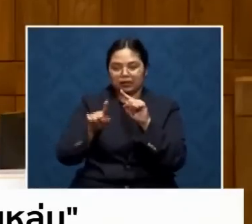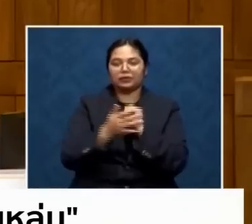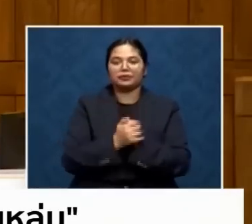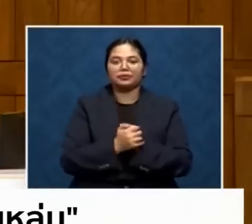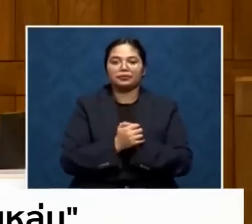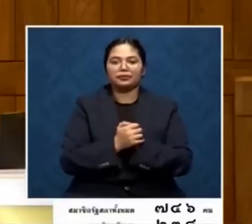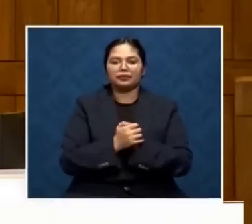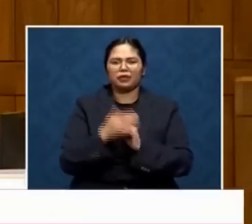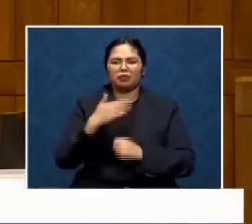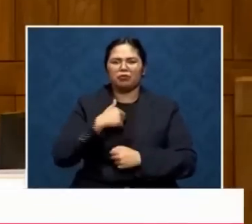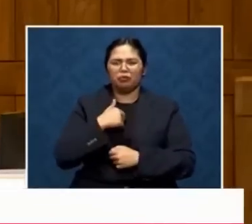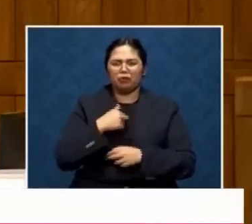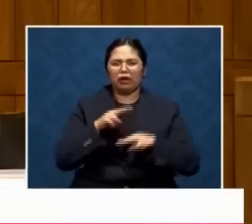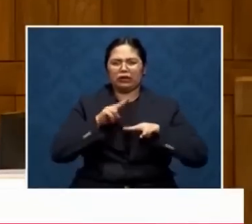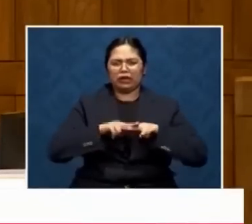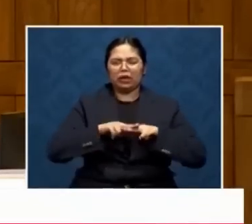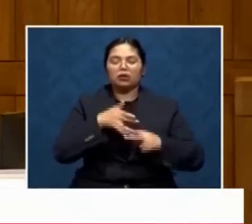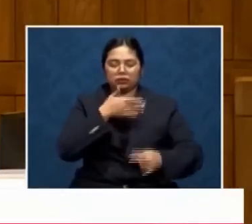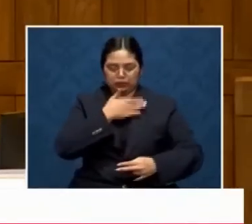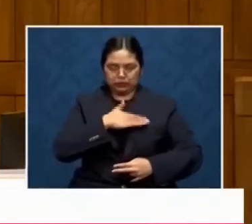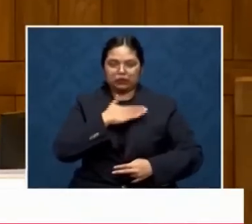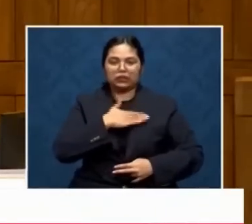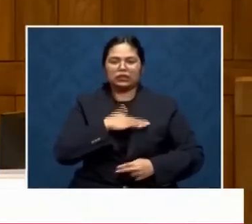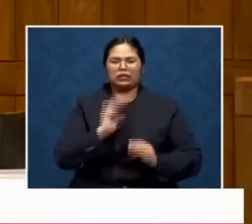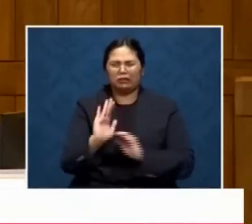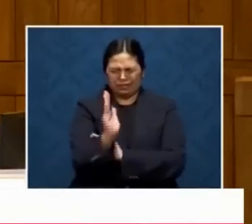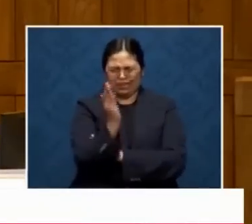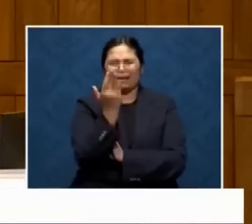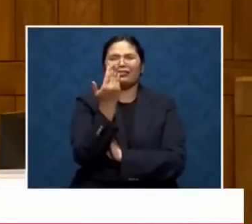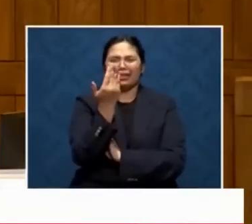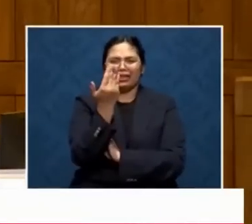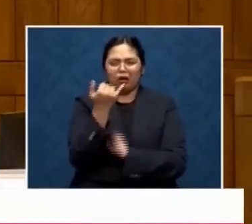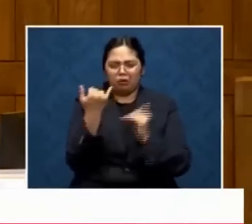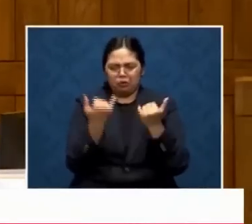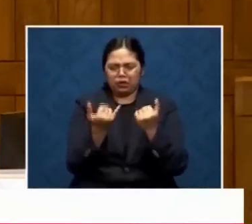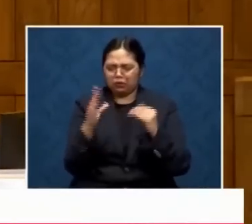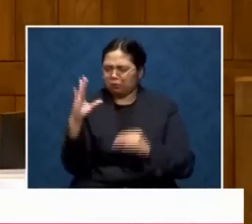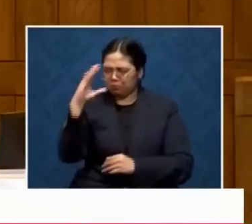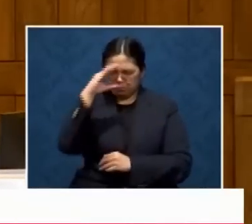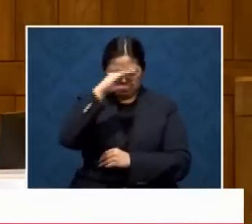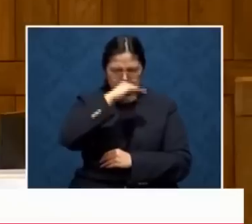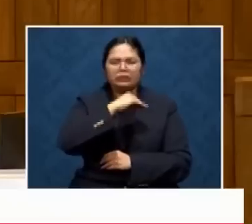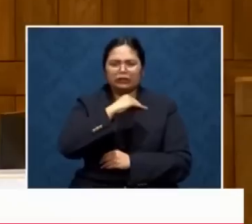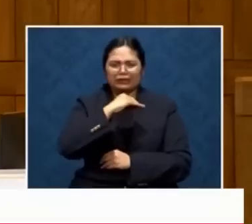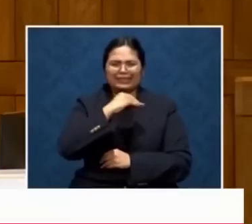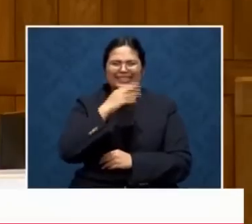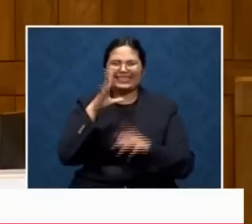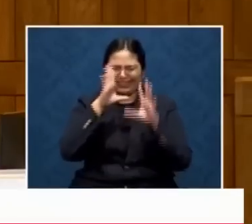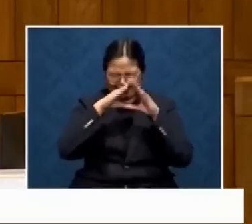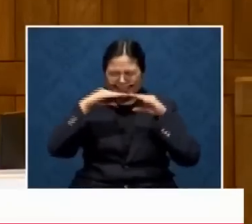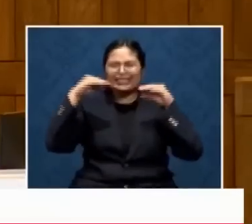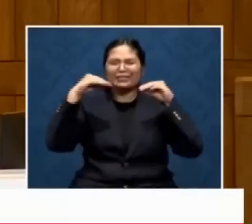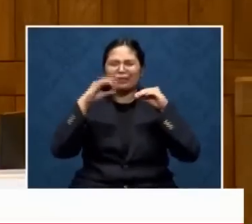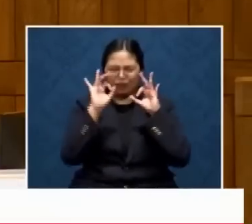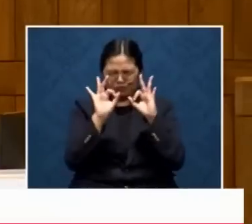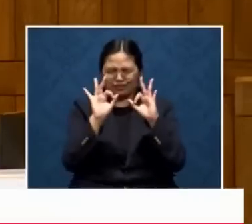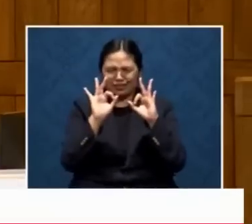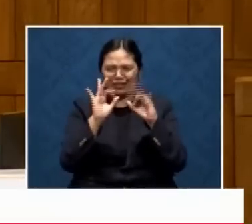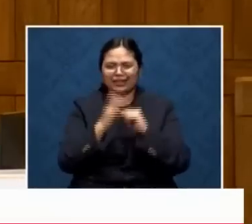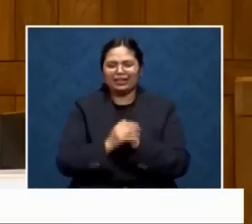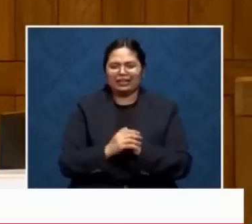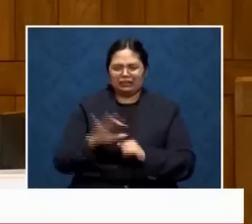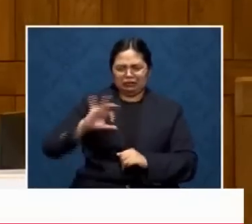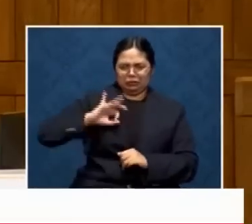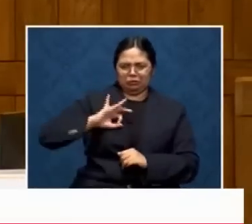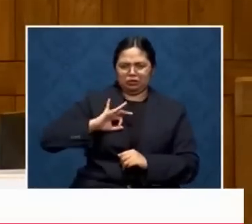เมื่อกี้นั่งฟังอยู่นิดนึงก็ใจเย็นกันนิดนึงนะครับยังเช้าอยู่เลยนะครับวันนี้ต้องอยู่กันดึกนะครับยิ้มแย้มบ้างวิโรจน์ท่านสมาชิกบ